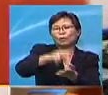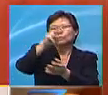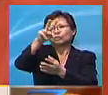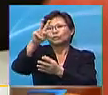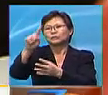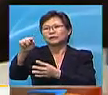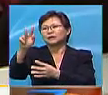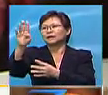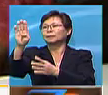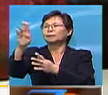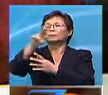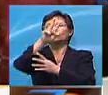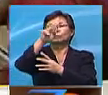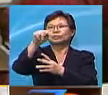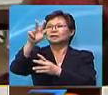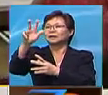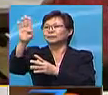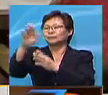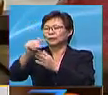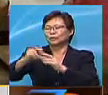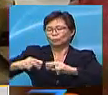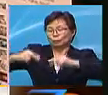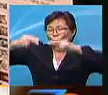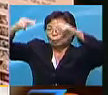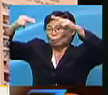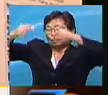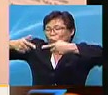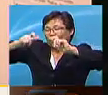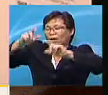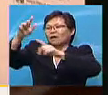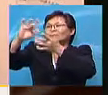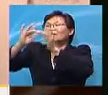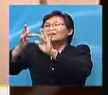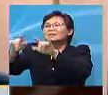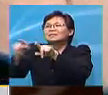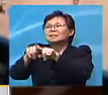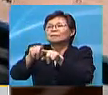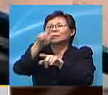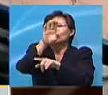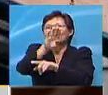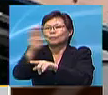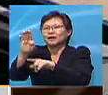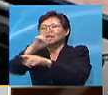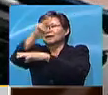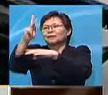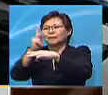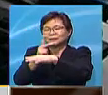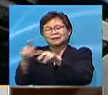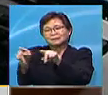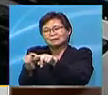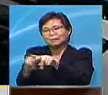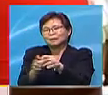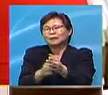rm.3 bilion bagi meningkatkan kelajuan internet selaras dengan pelan jalur lebar kebangsaan antara